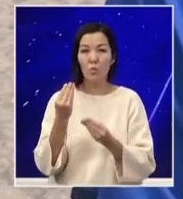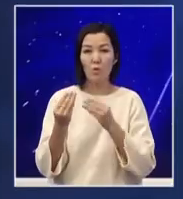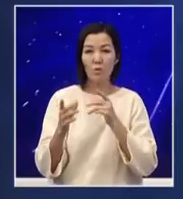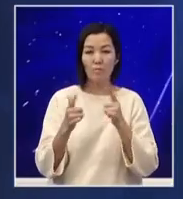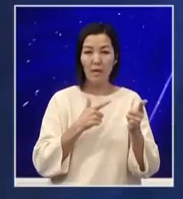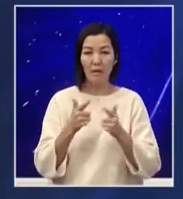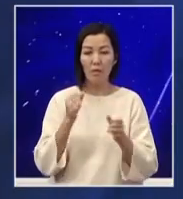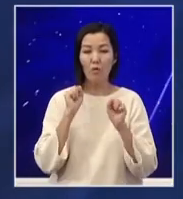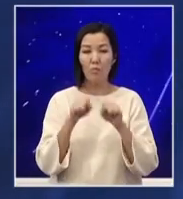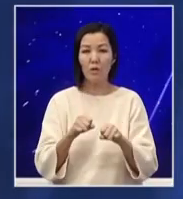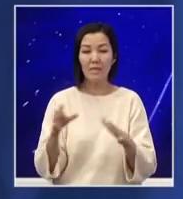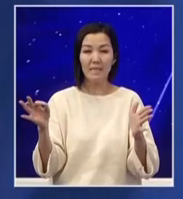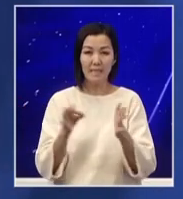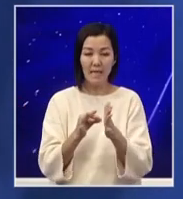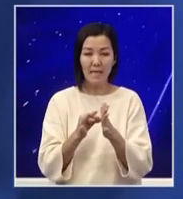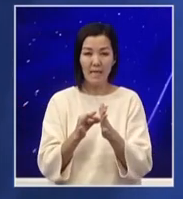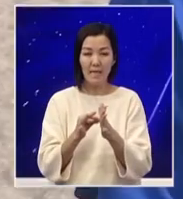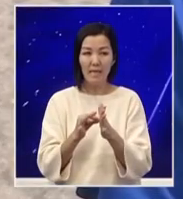болады. Мақсатымыз